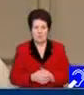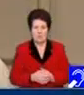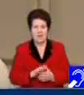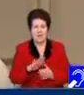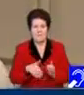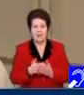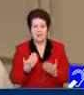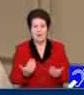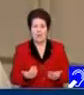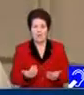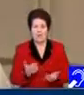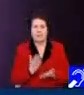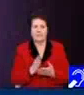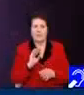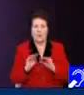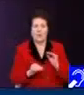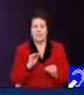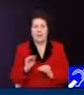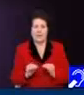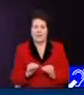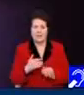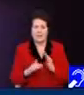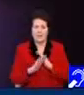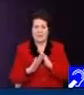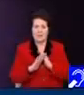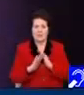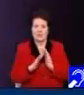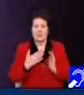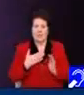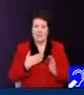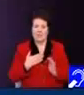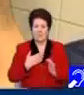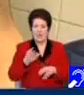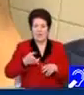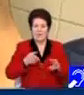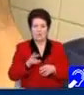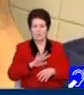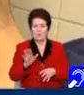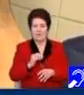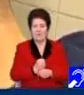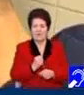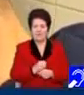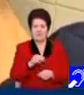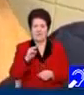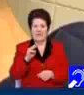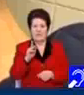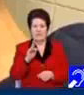Până la urmă este un echipament care ne ajută pe noi chirurgii, nu ne face treaba